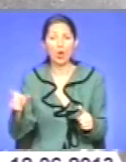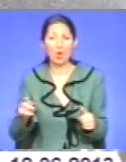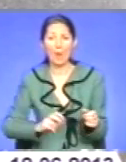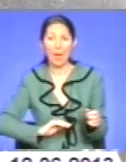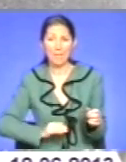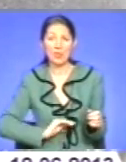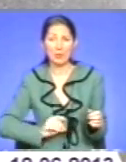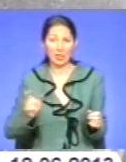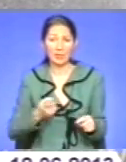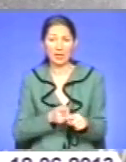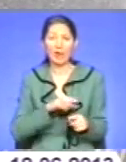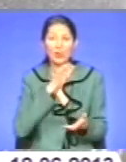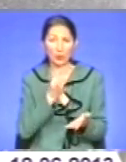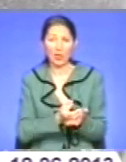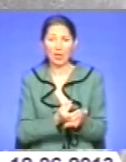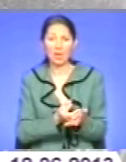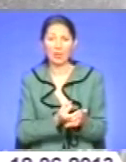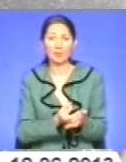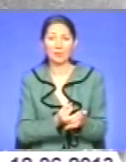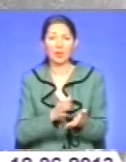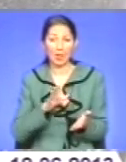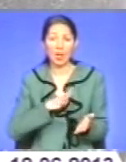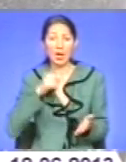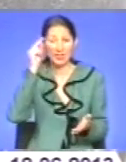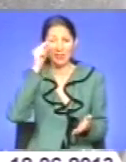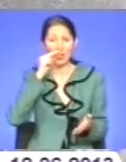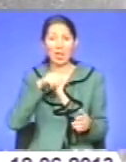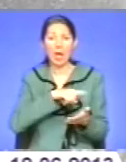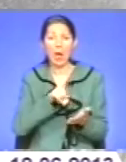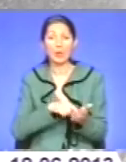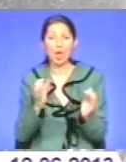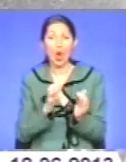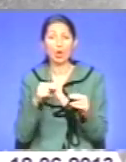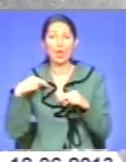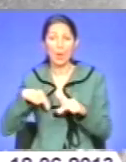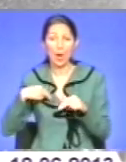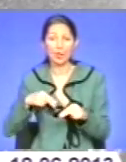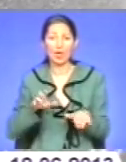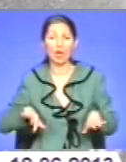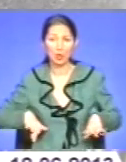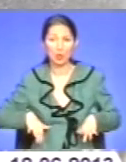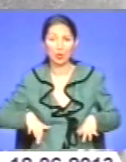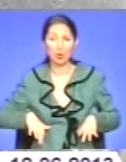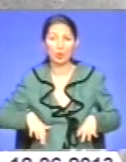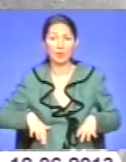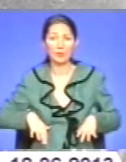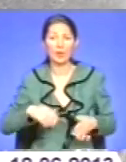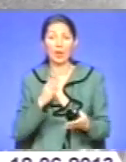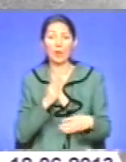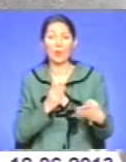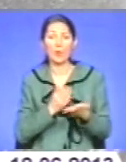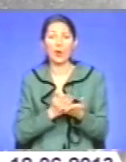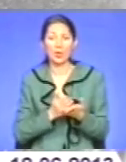цього атракціону, пройшла навчання з питань охорони праці. Інструктори, які там він має, значить, відповідні,